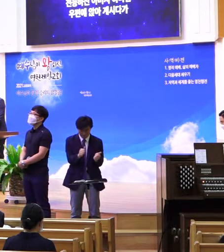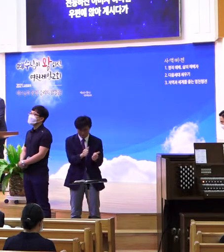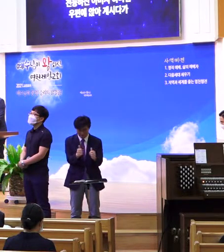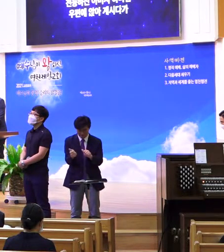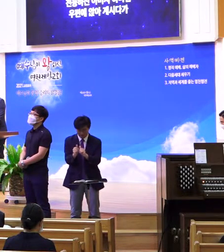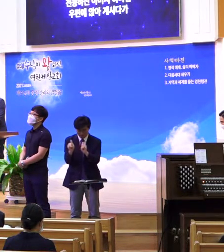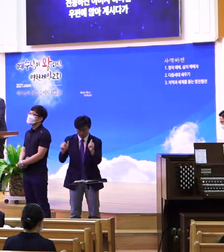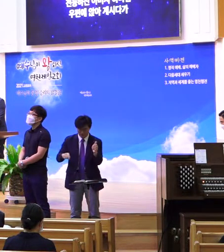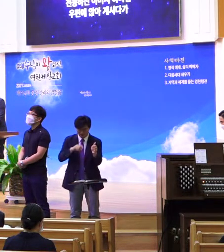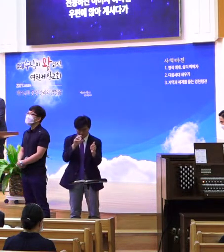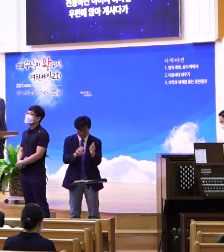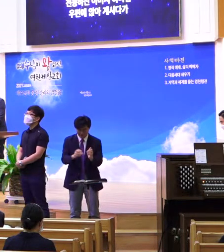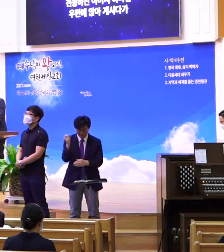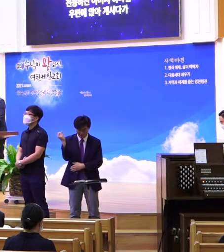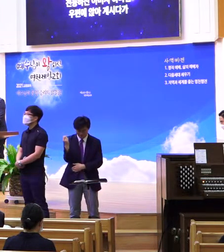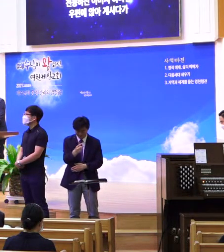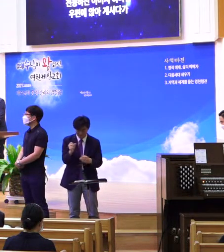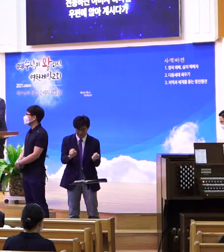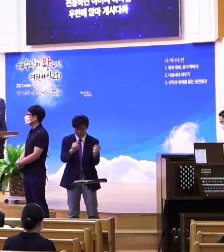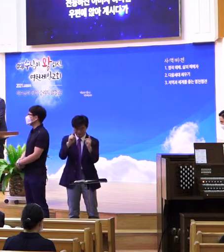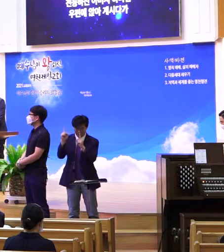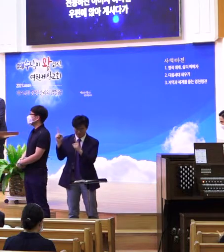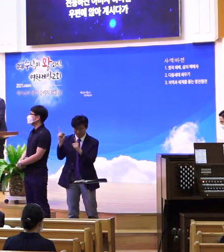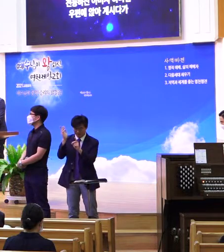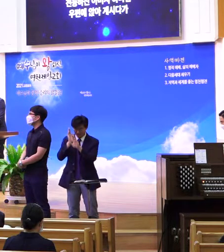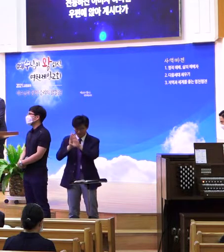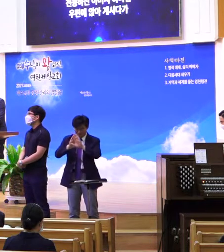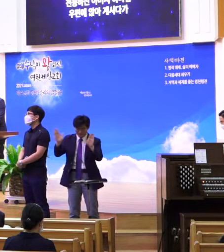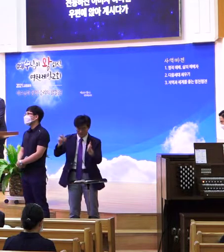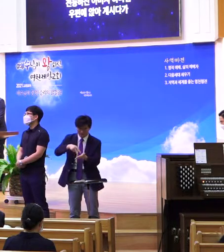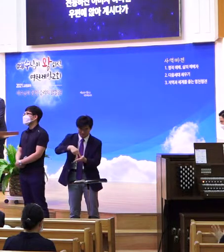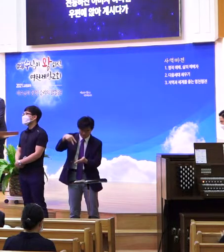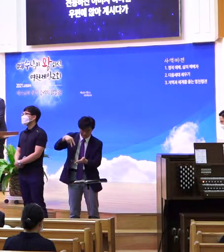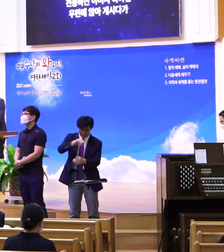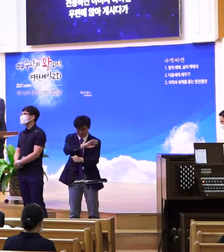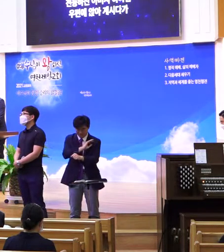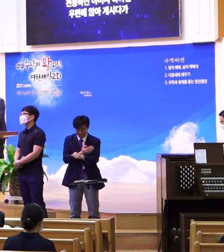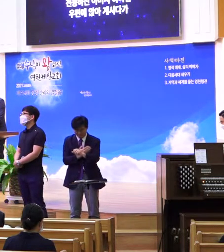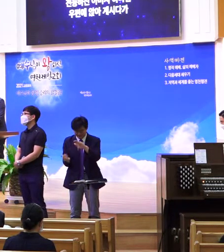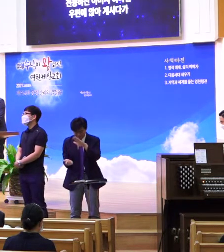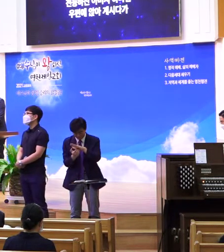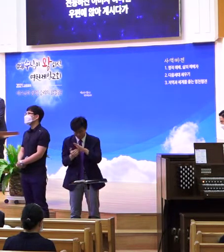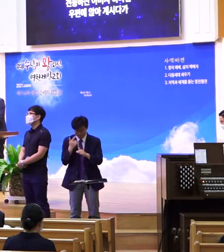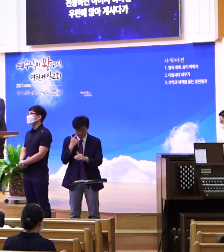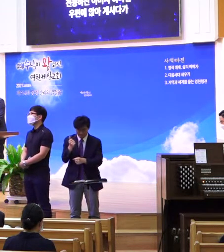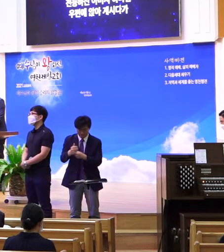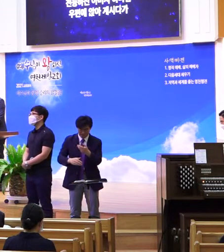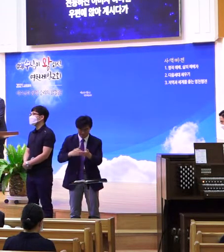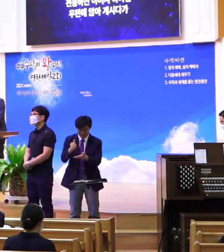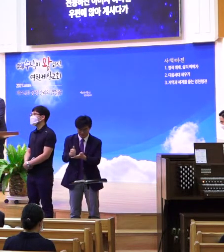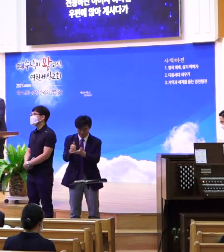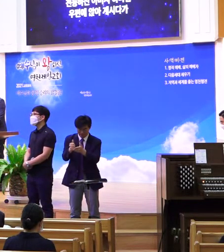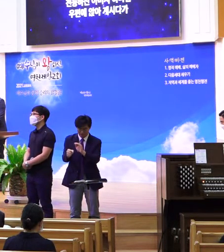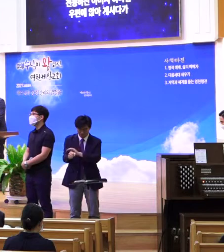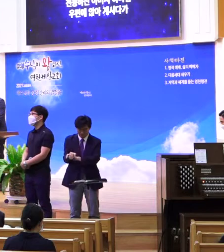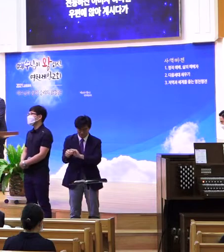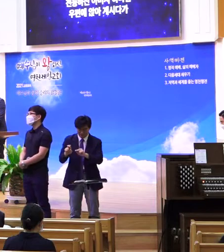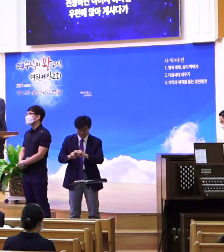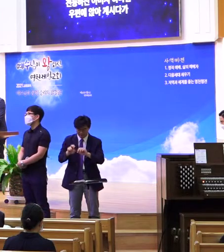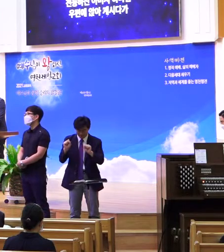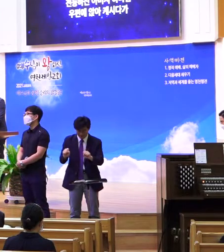사흘 만에 죽은 자 가운데서 다시 살아나셨으며 하늘에 오르시어 전능하신 아버지 하나님